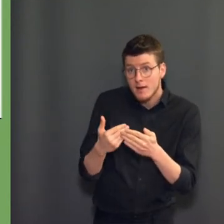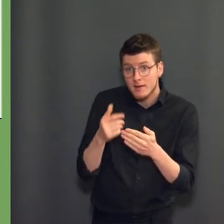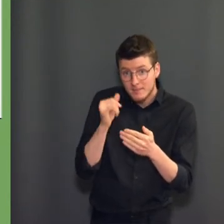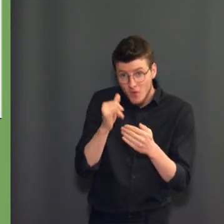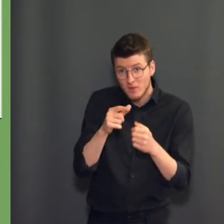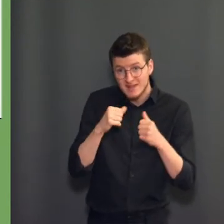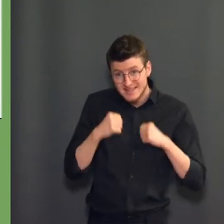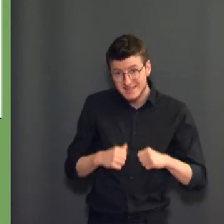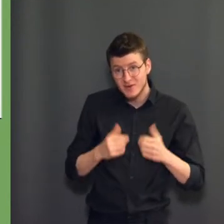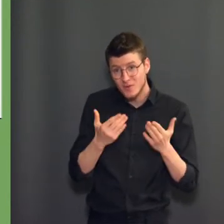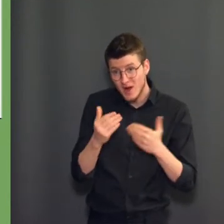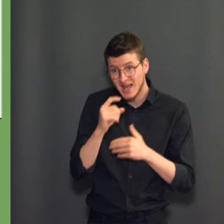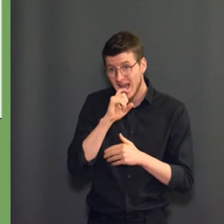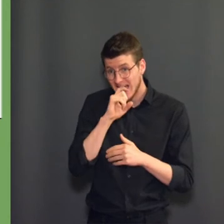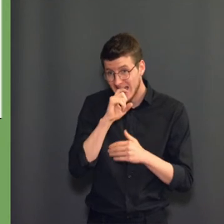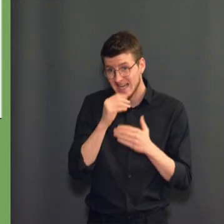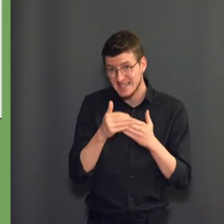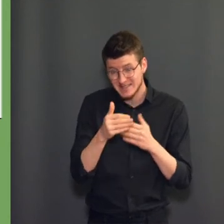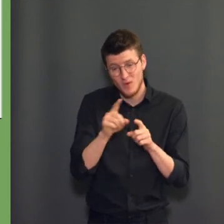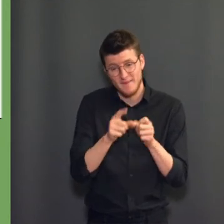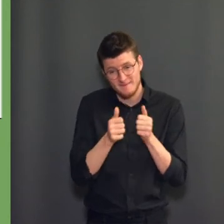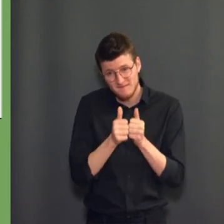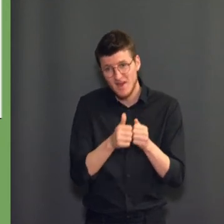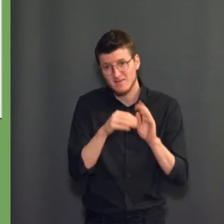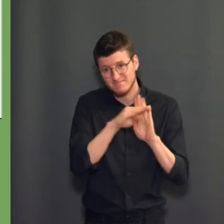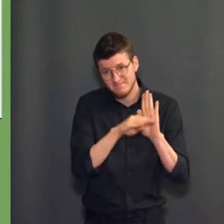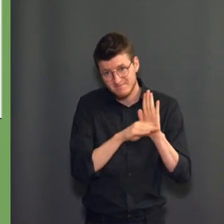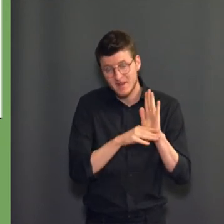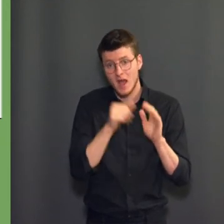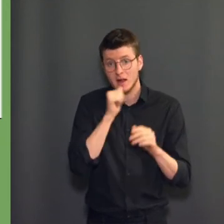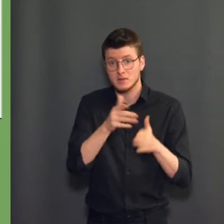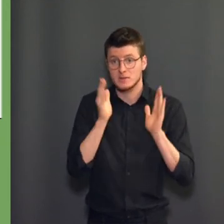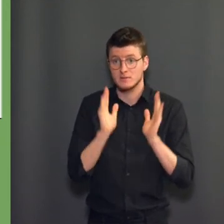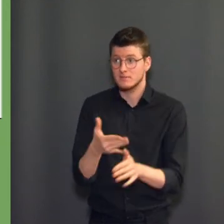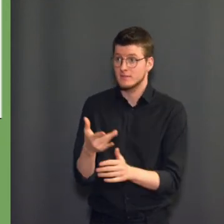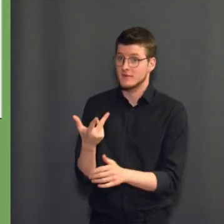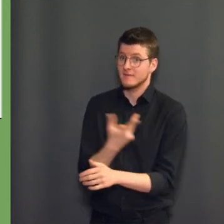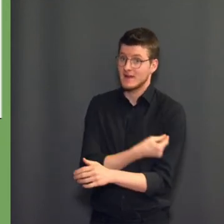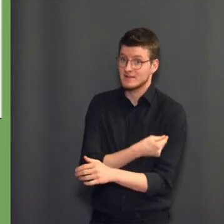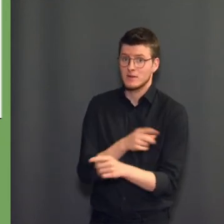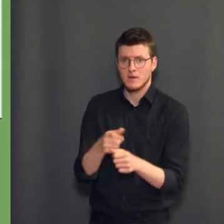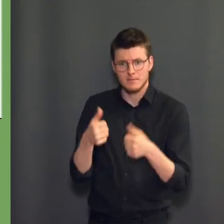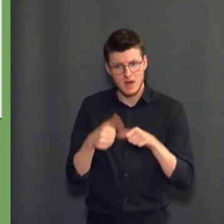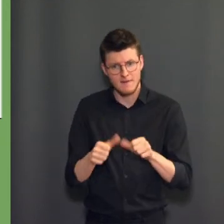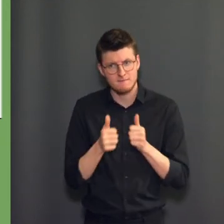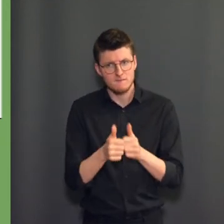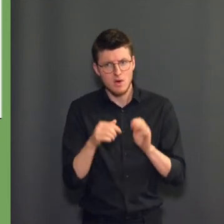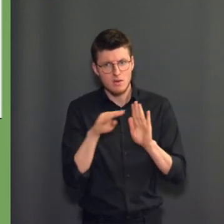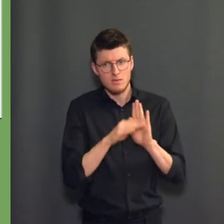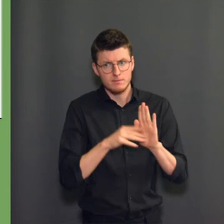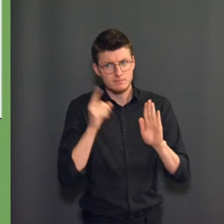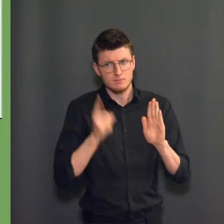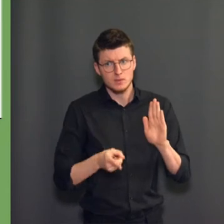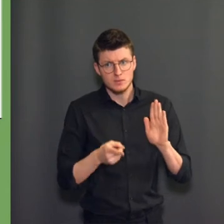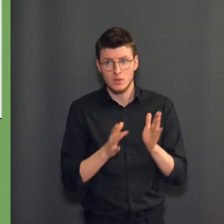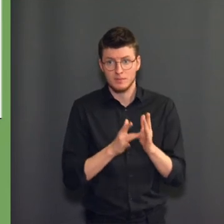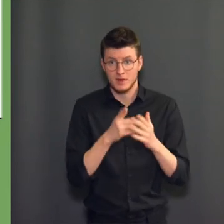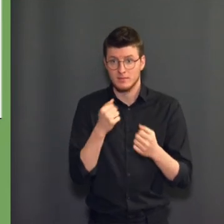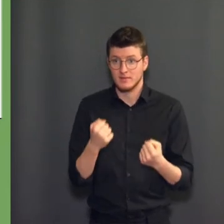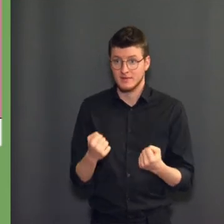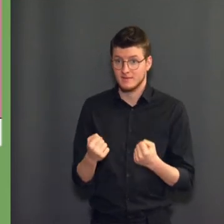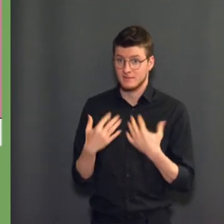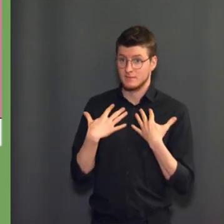bent. Want ook dan kan je het virus nog overdragen op je familie of vrienden die nog geen vaccin